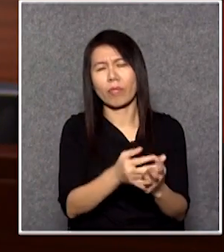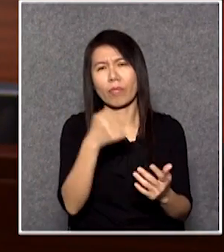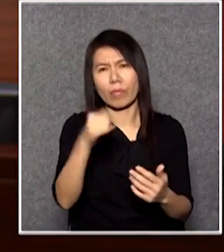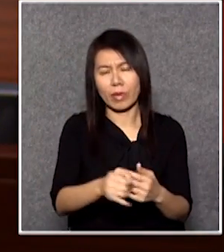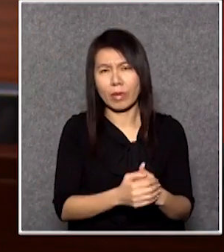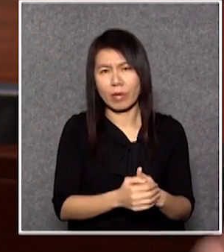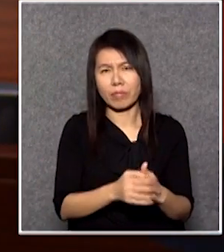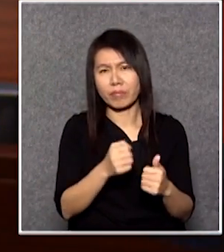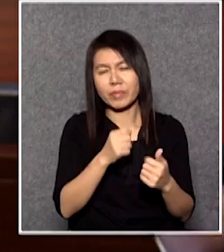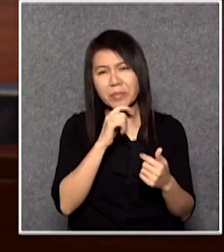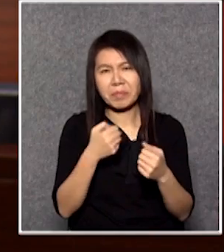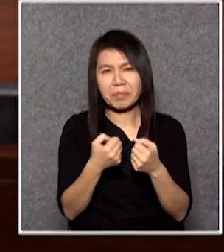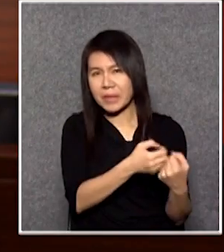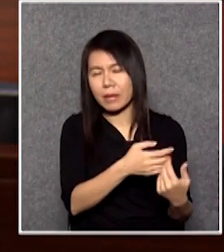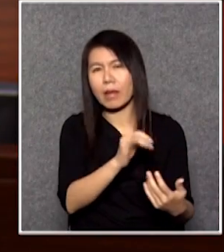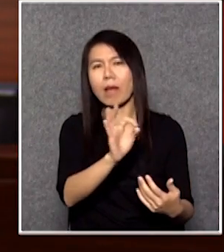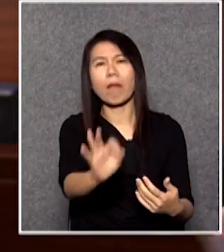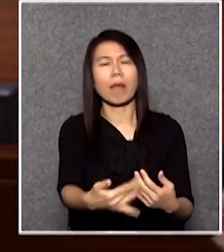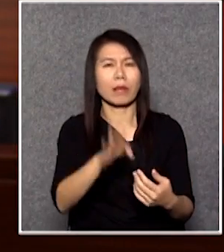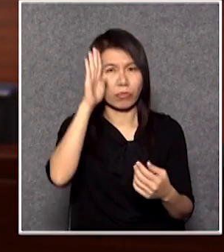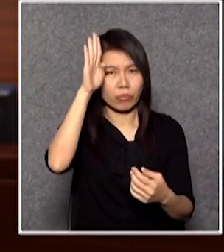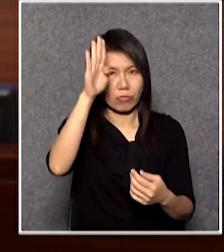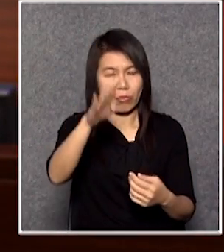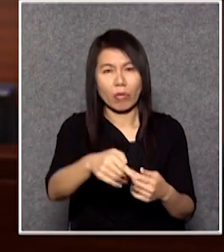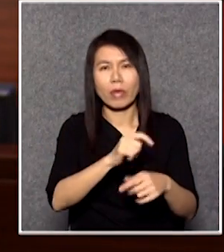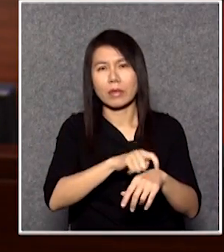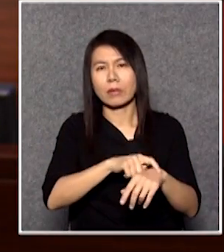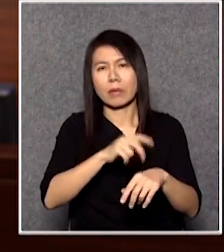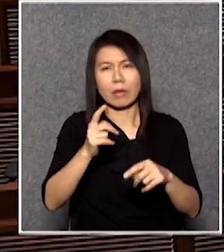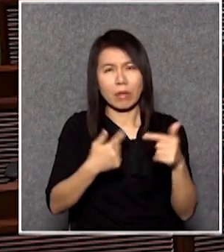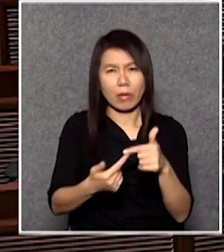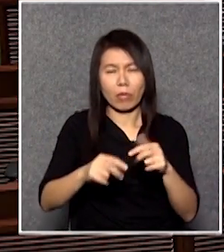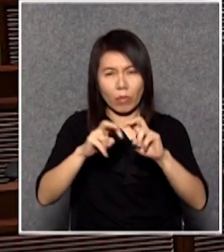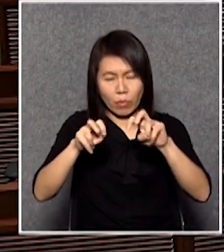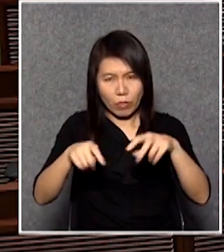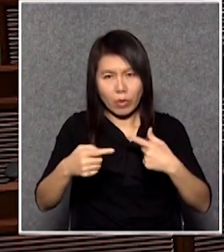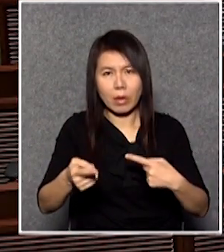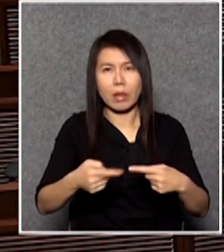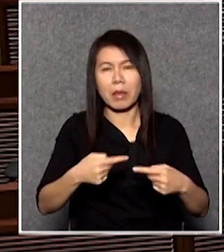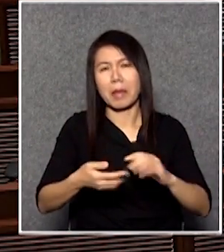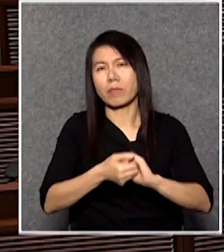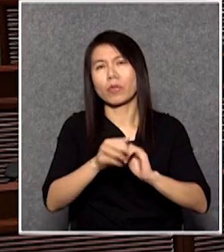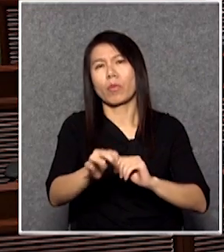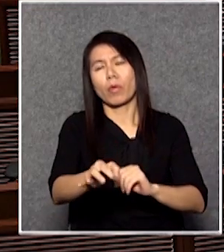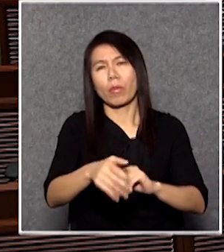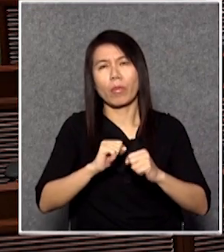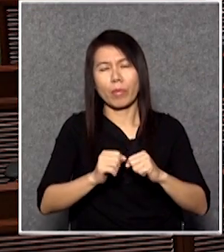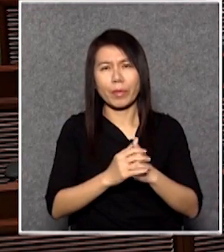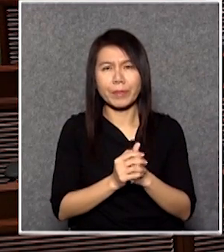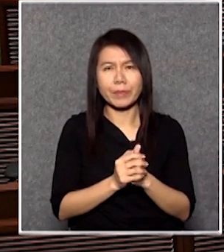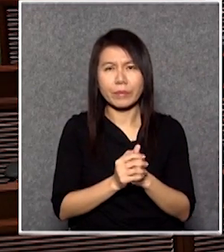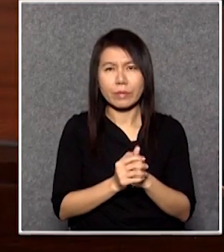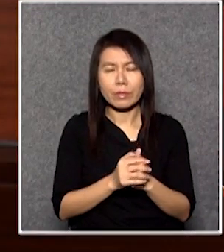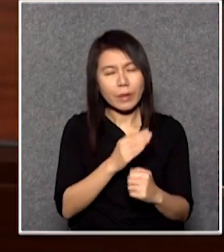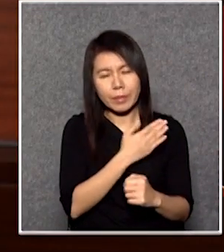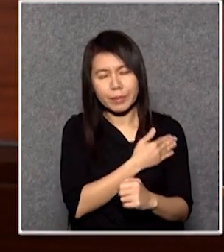民。咁佢只會計喺未來嘅歲月一路係照揾啲嘢出嚟搞啲不合作嘅運動嘅。咁不管點樣樣啦，特